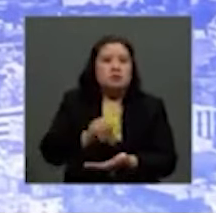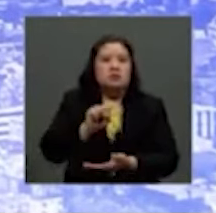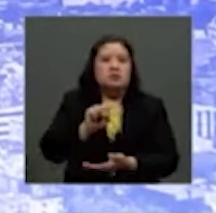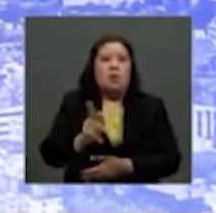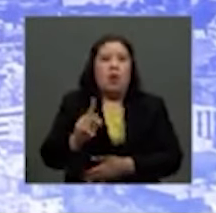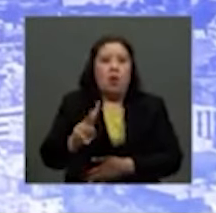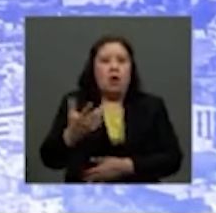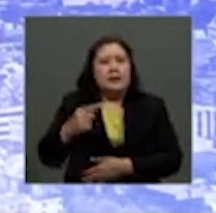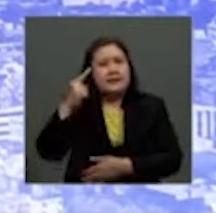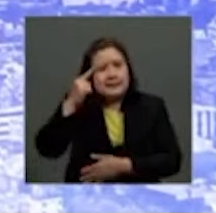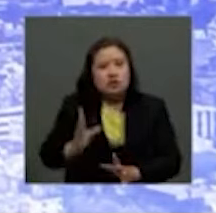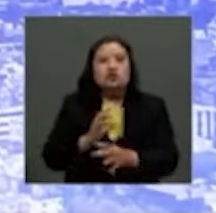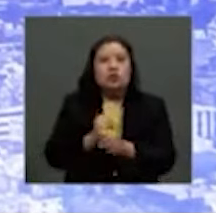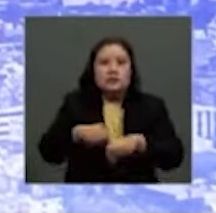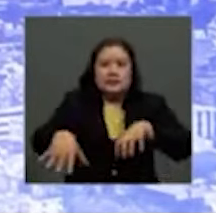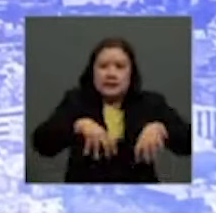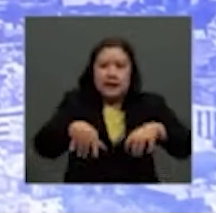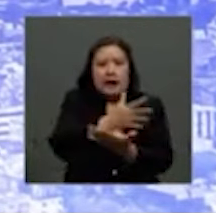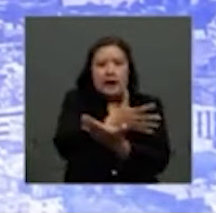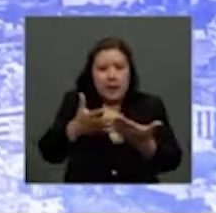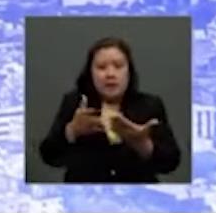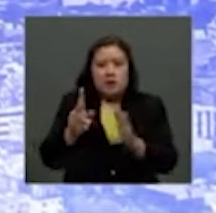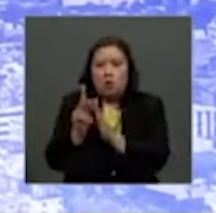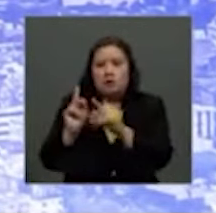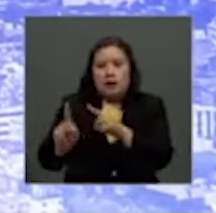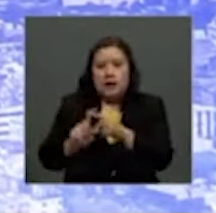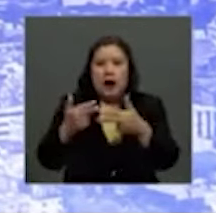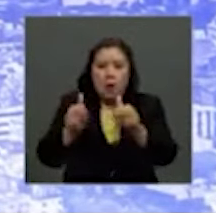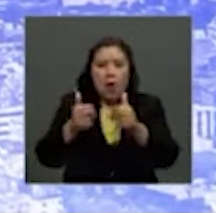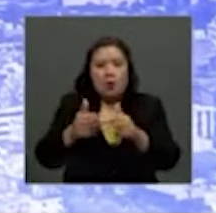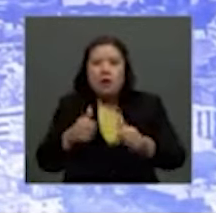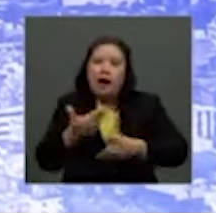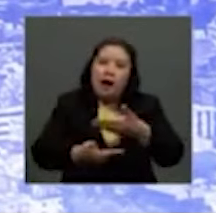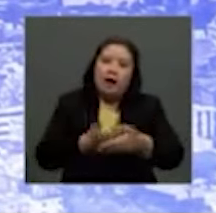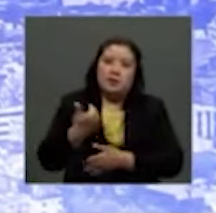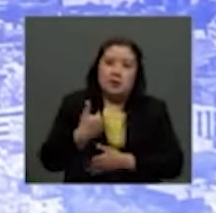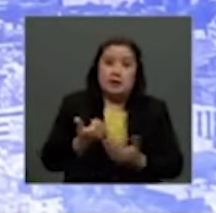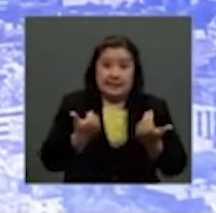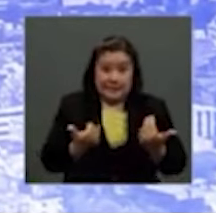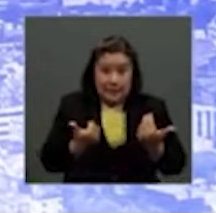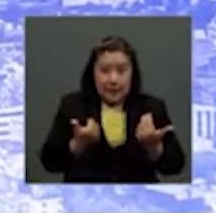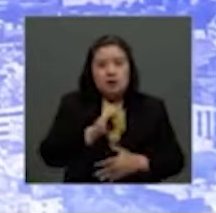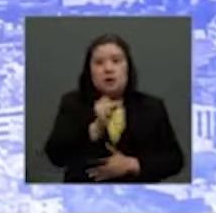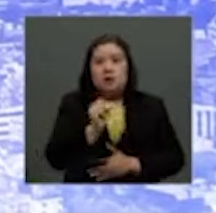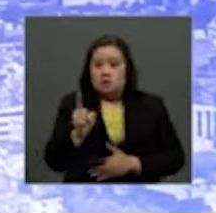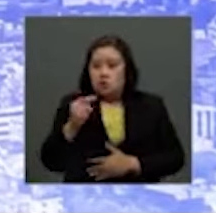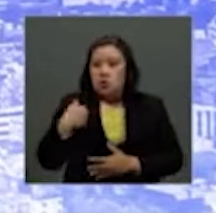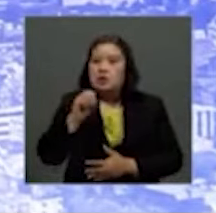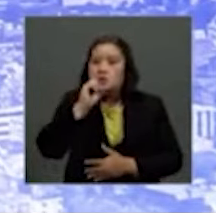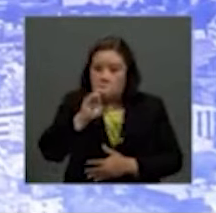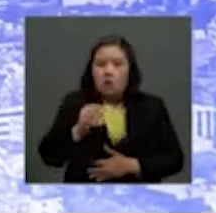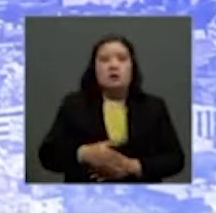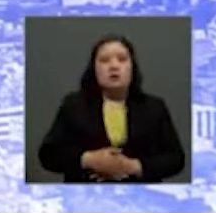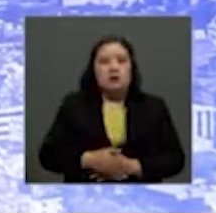างแผนมาตรการคลายล็อกเดี๋ยวจะเห็นมาตรการที่ออกมาในสัปดาห์นี้นะคะในแต่ละวันบางจังหวัด